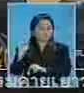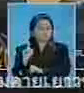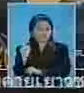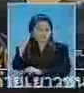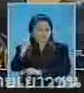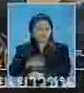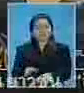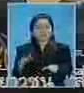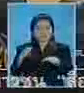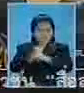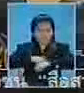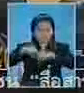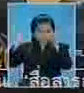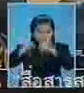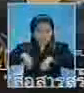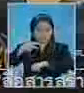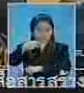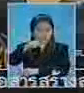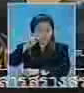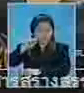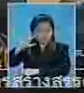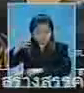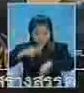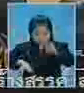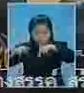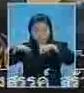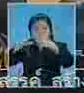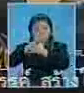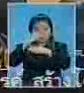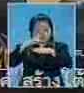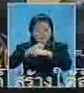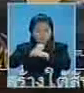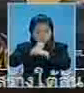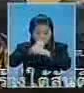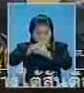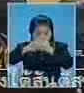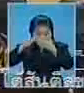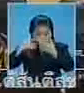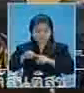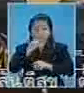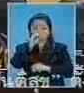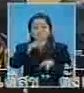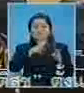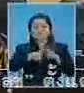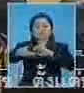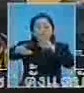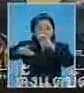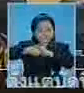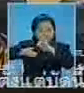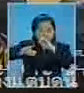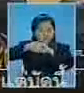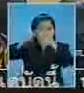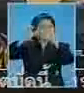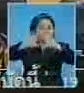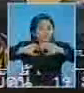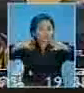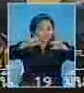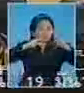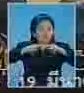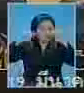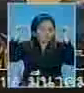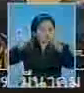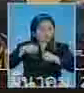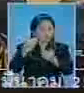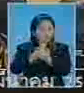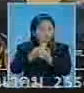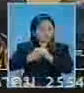ผมขออนุญาตอ่านได้มีมติว่าเป็นการดำเนินการในลักษณะของการขอความร่วมมือจากภาครัฐไม่มีข้อตกลง